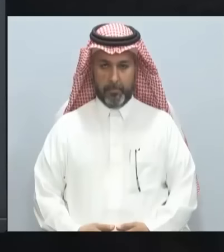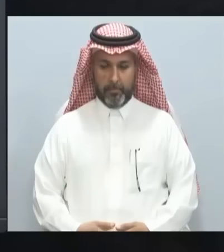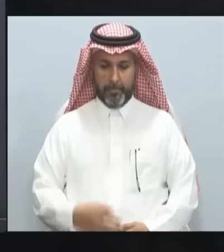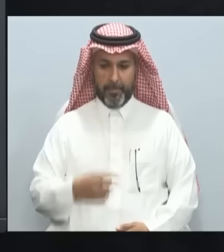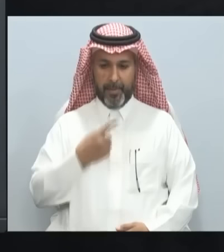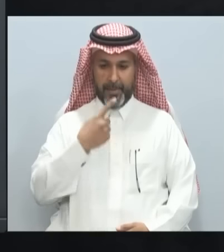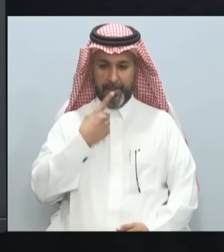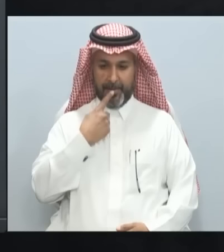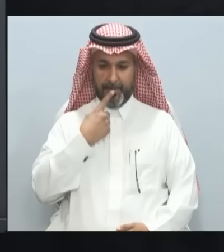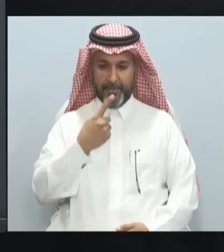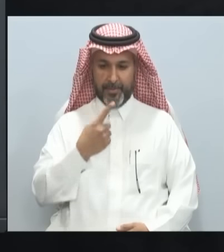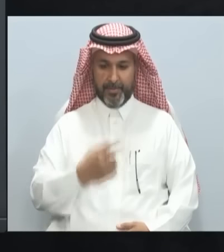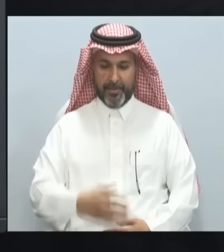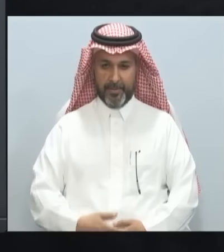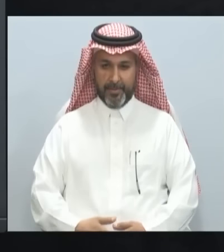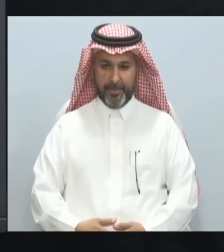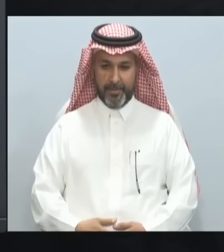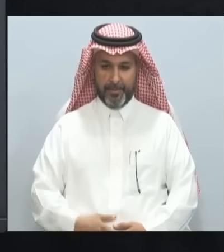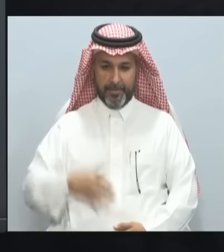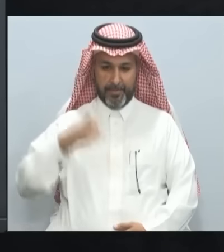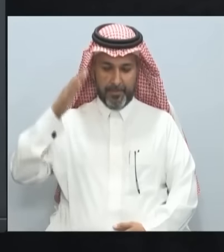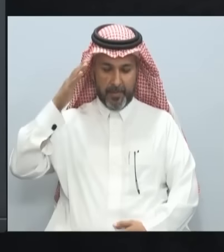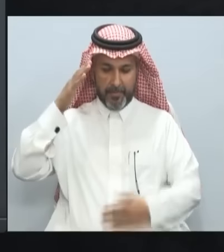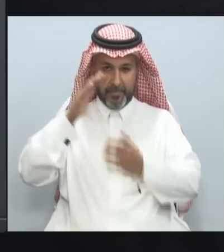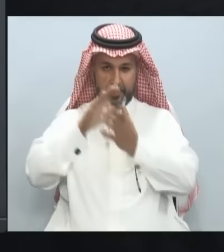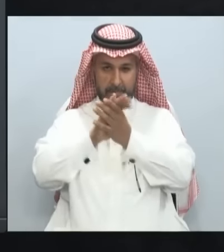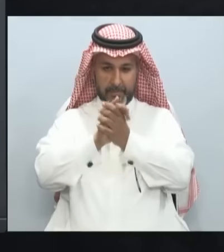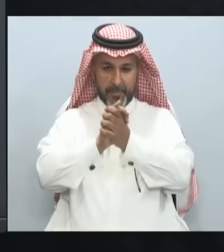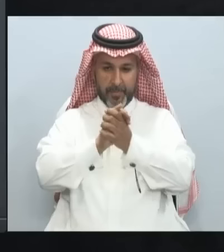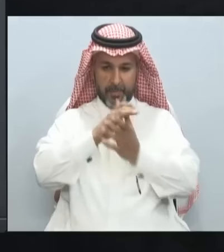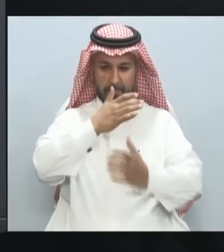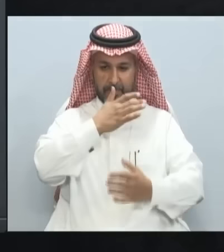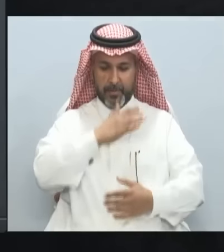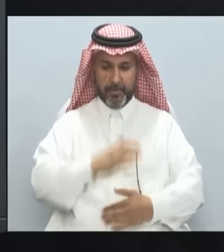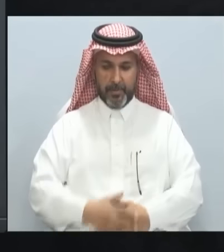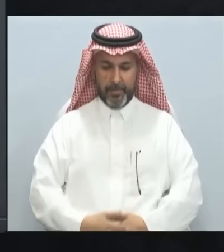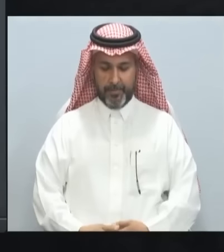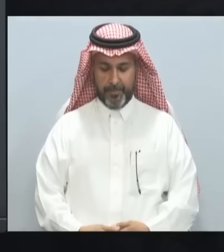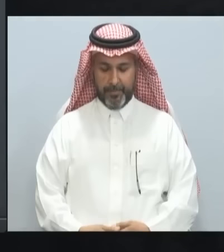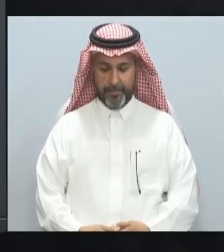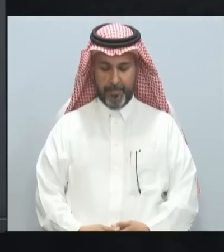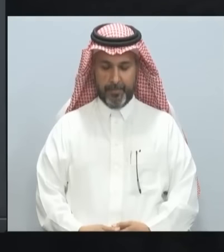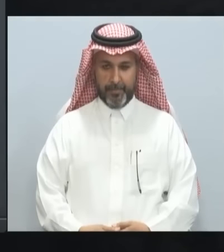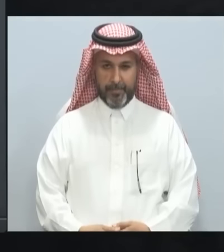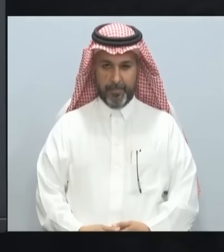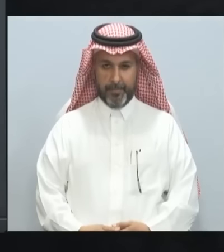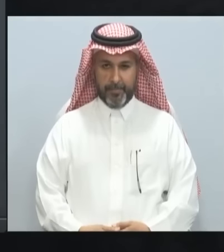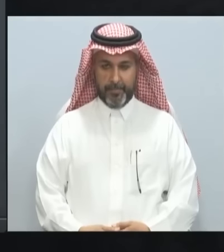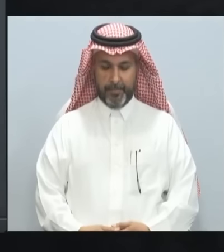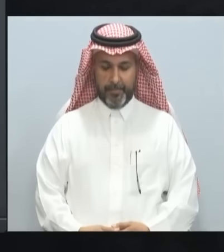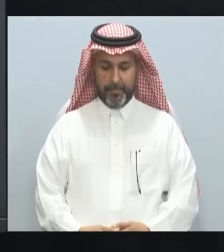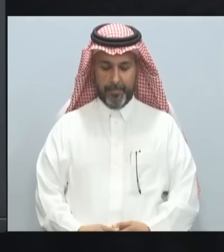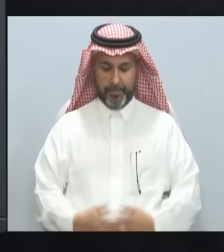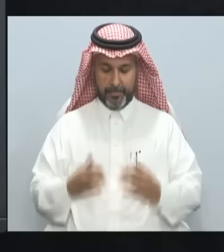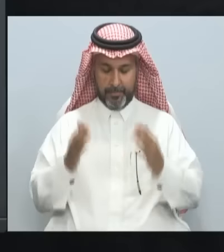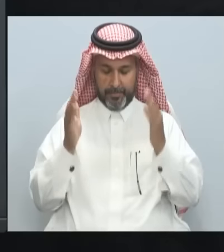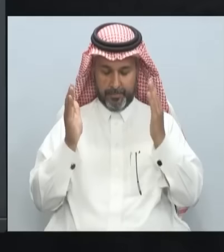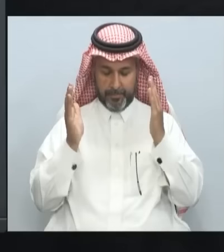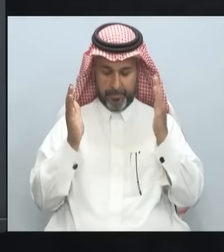بسم الله الرحمن الرحيم والصلاه والسلام على اشرف الانبياء واتم المرسلين نبينا محمد عليه افضل صلاه